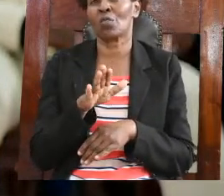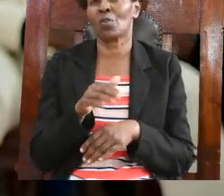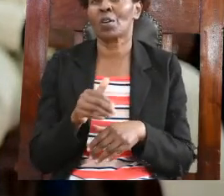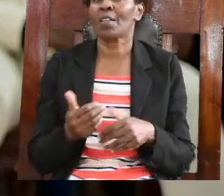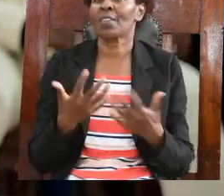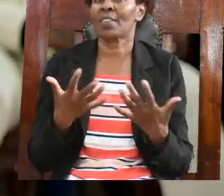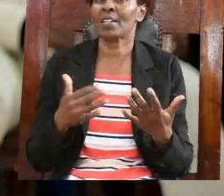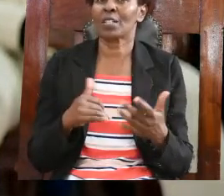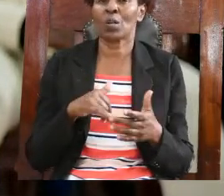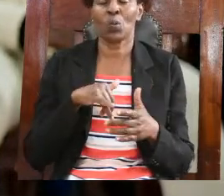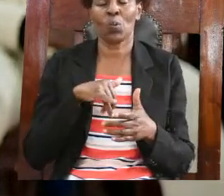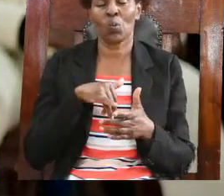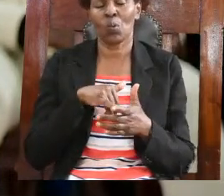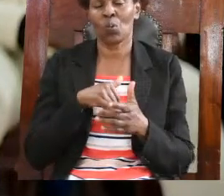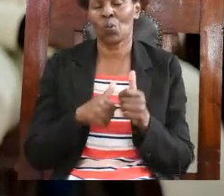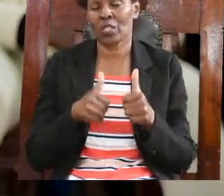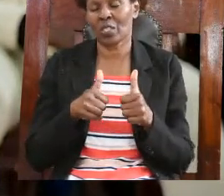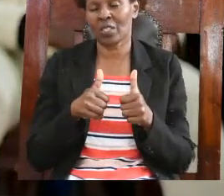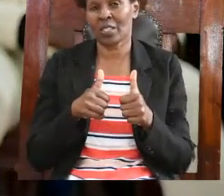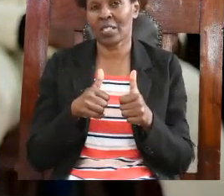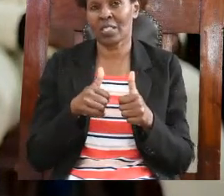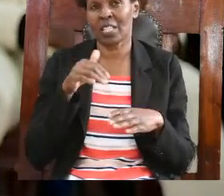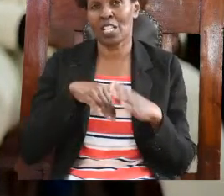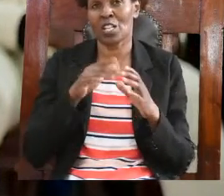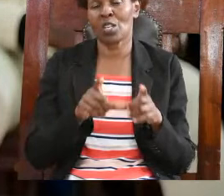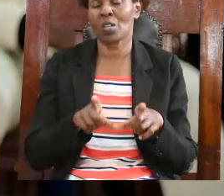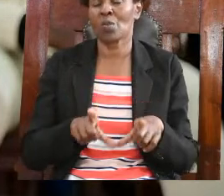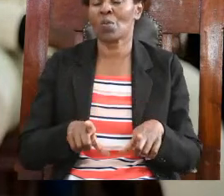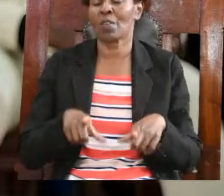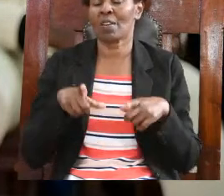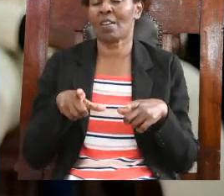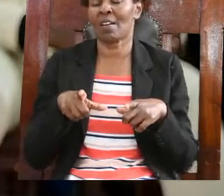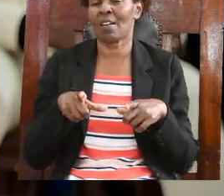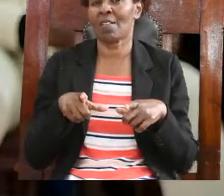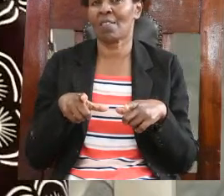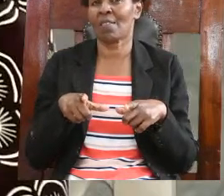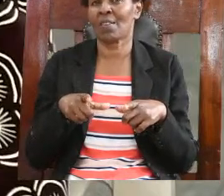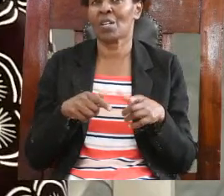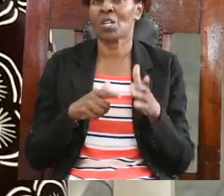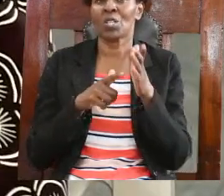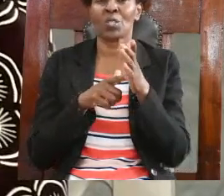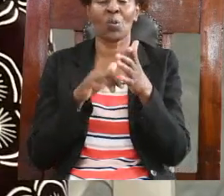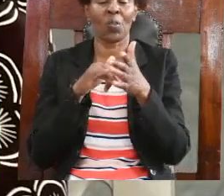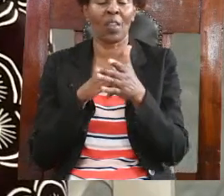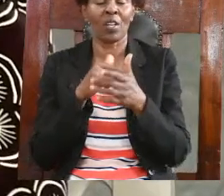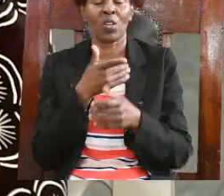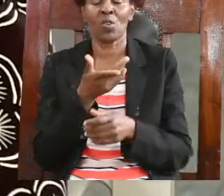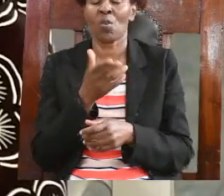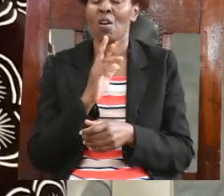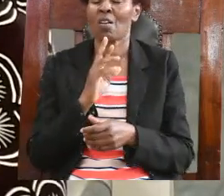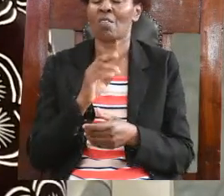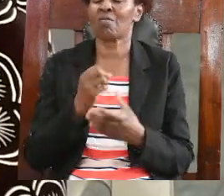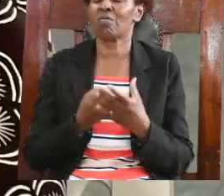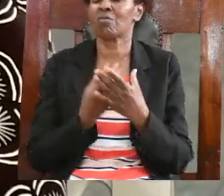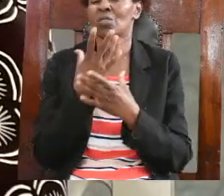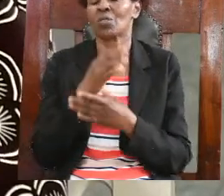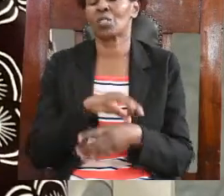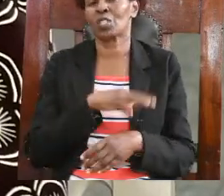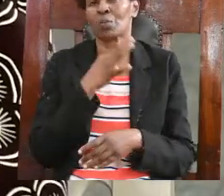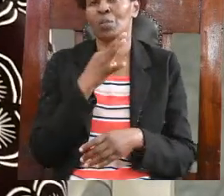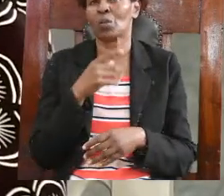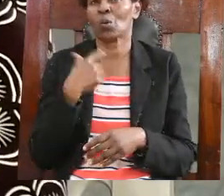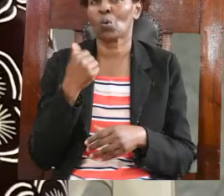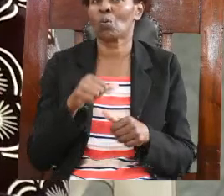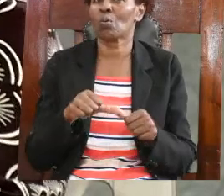ambayo yanaonekana katika maisha ya Mkristo ambaye amekomaa kiroho, mtu ambaye